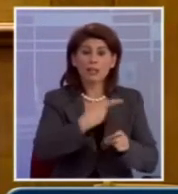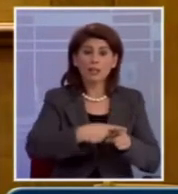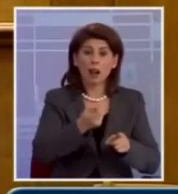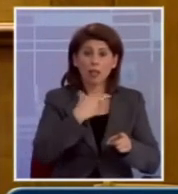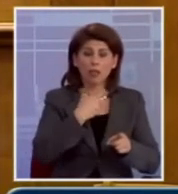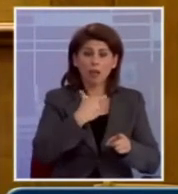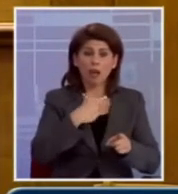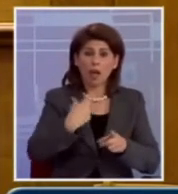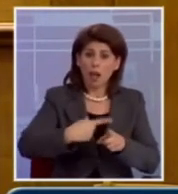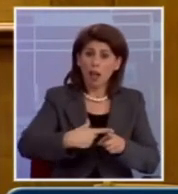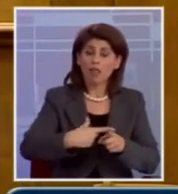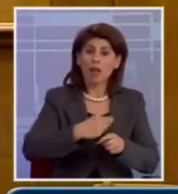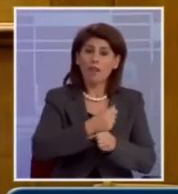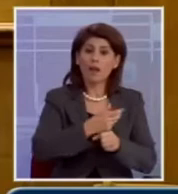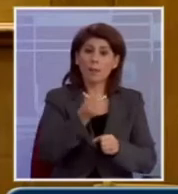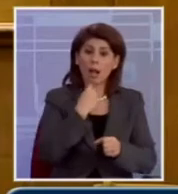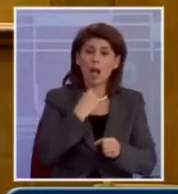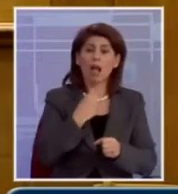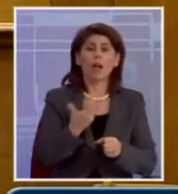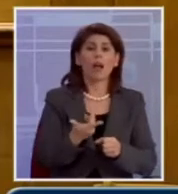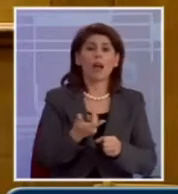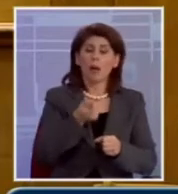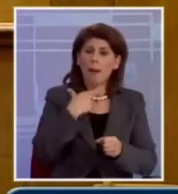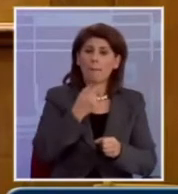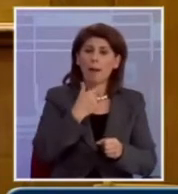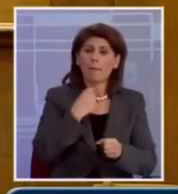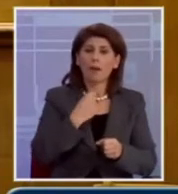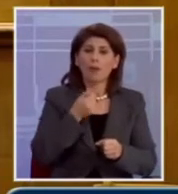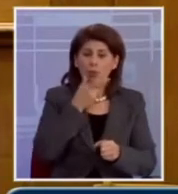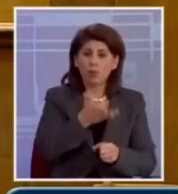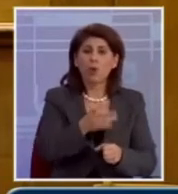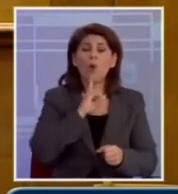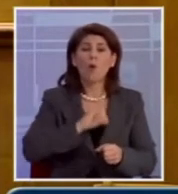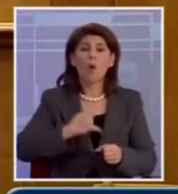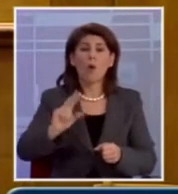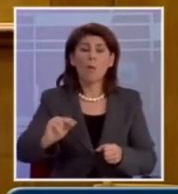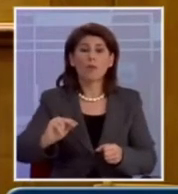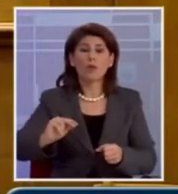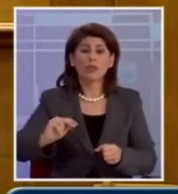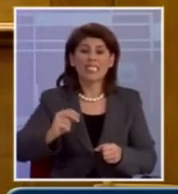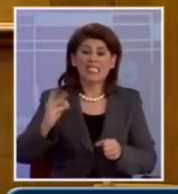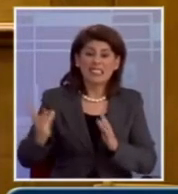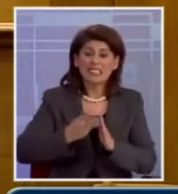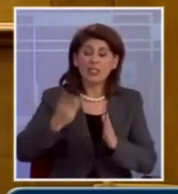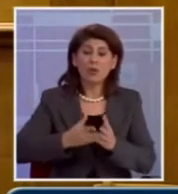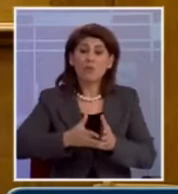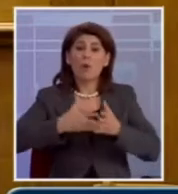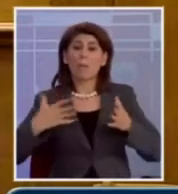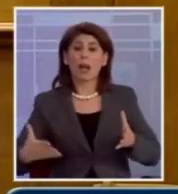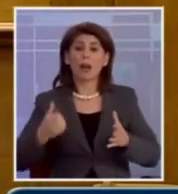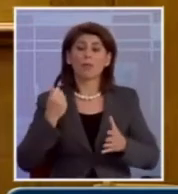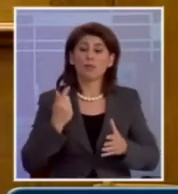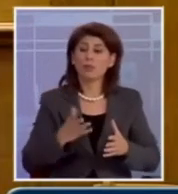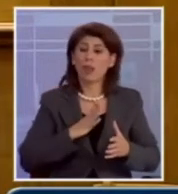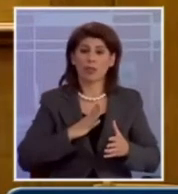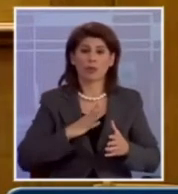είχε κατανάλωση φαρμάκου και δαπάνες όσο χώρες τριπλάσιες του πληθυσμού της Ελλάδος, χωρίς